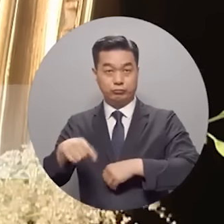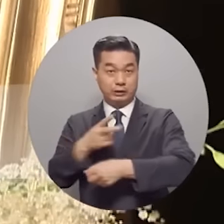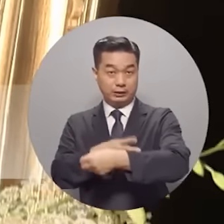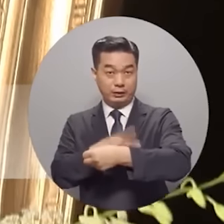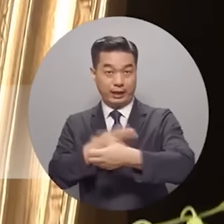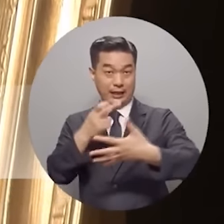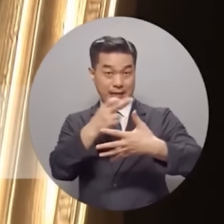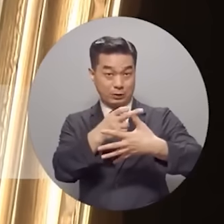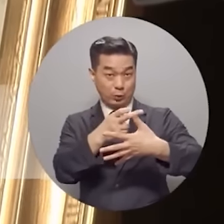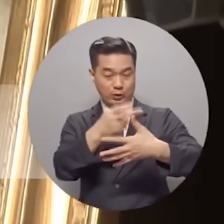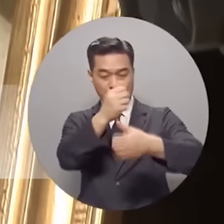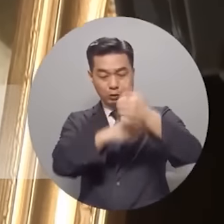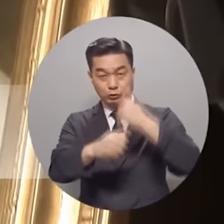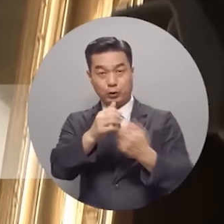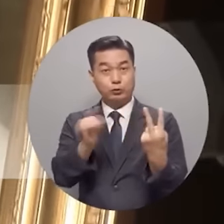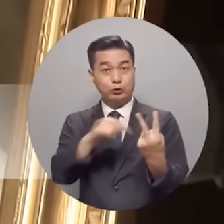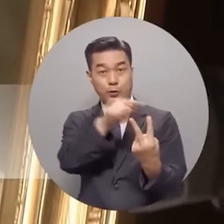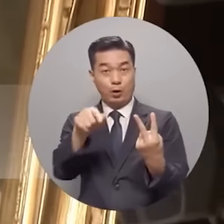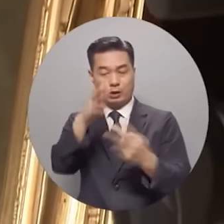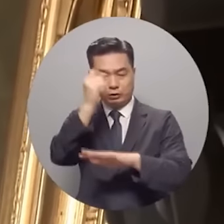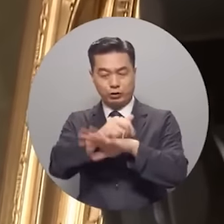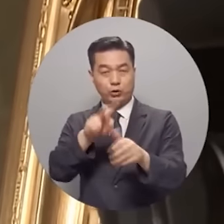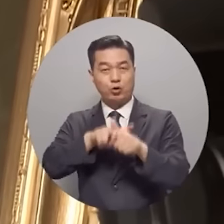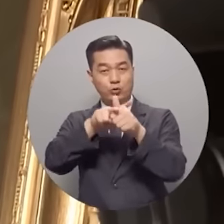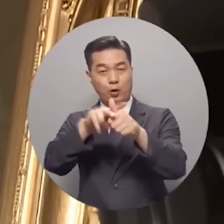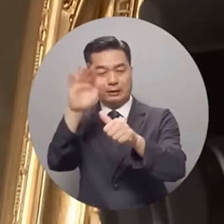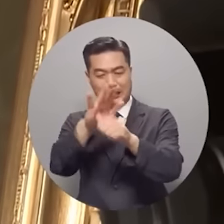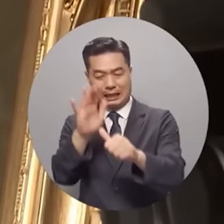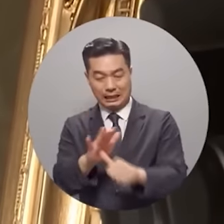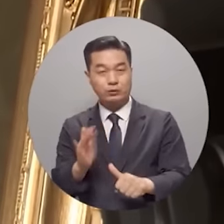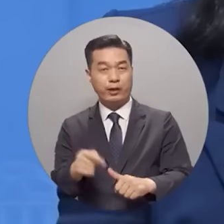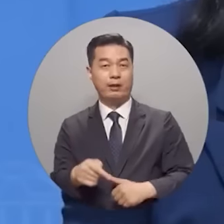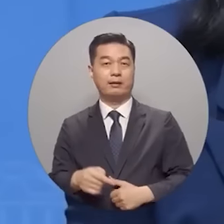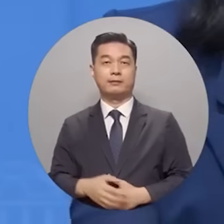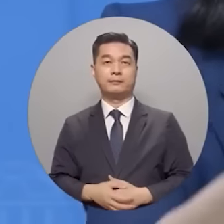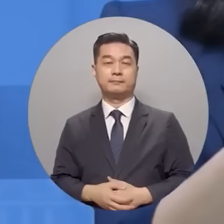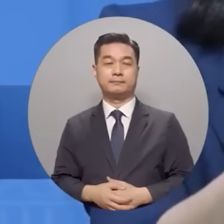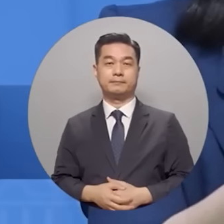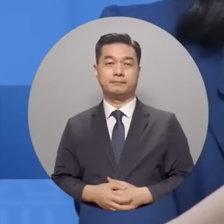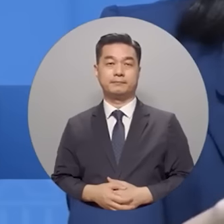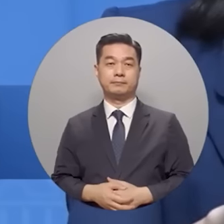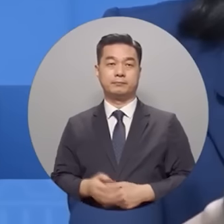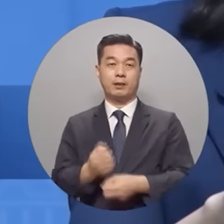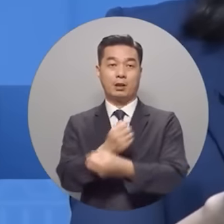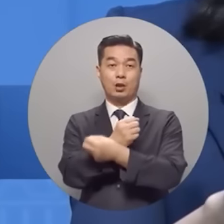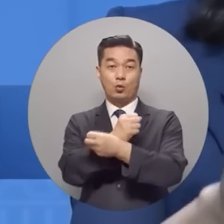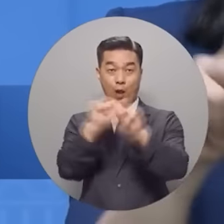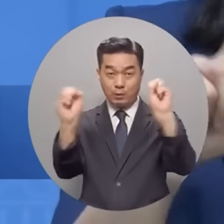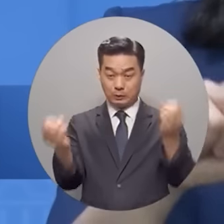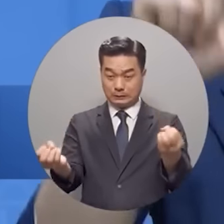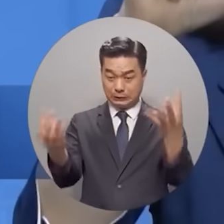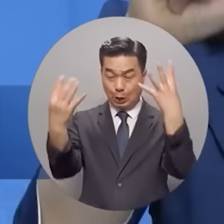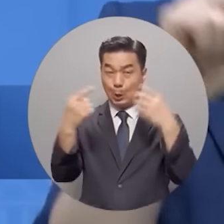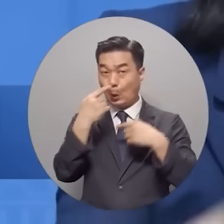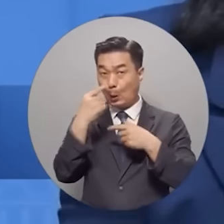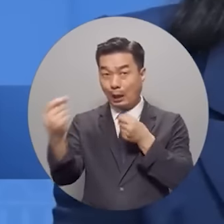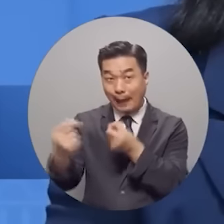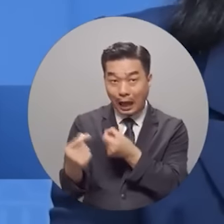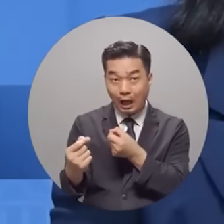독립운동가 후선 두 명은 최종 후보에도 오르지 못했습니다 광복절을 눈에